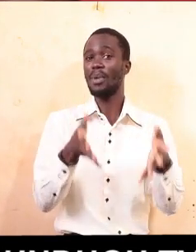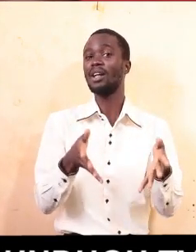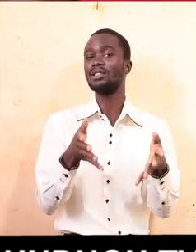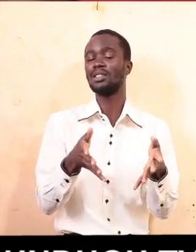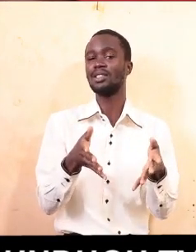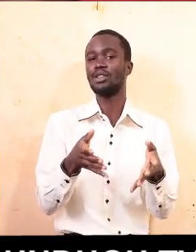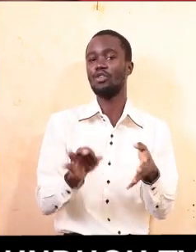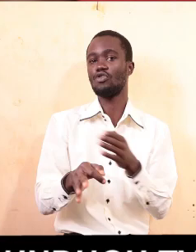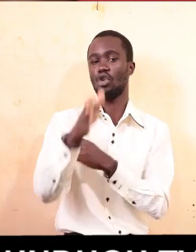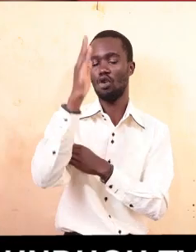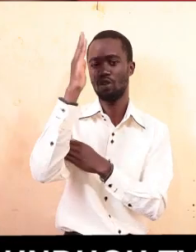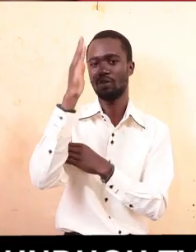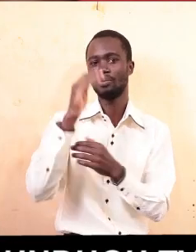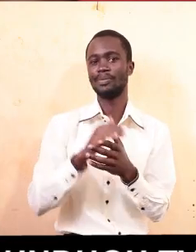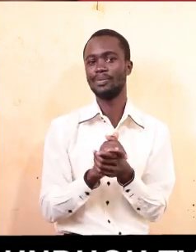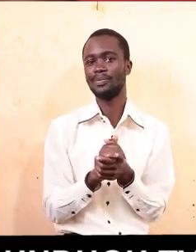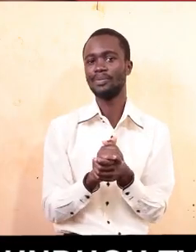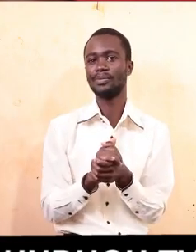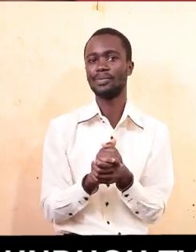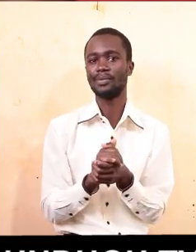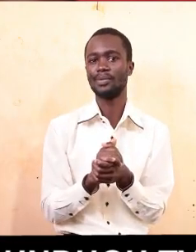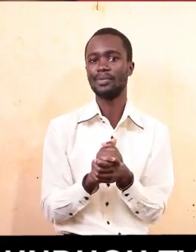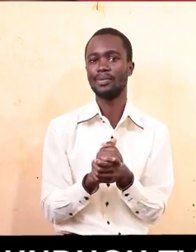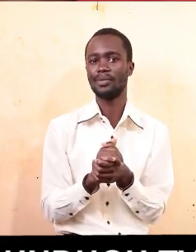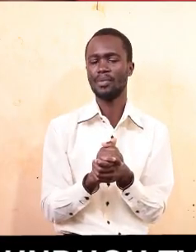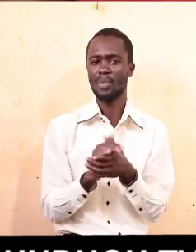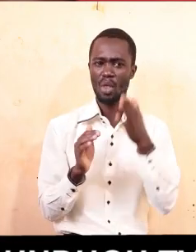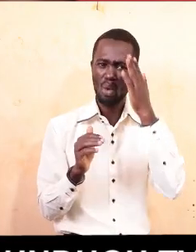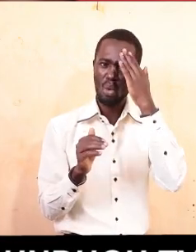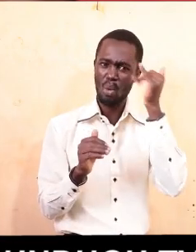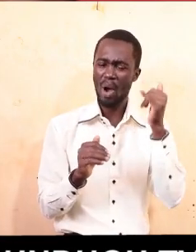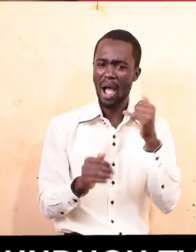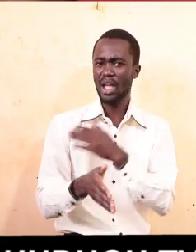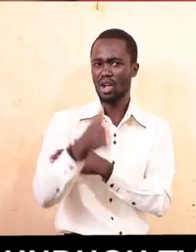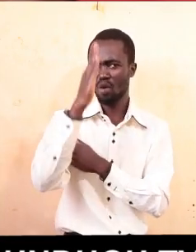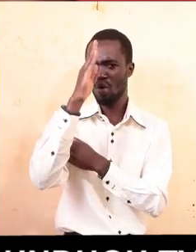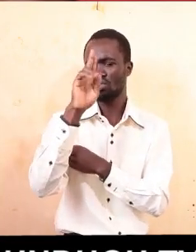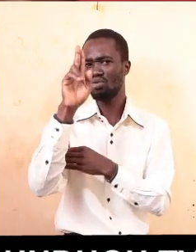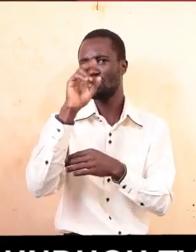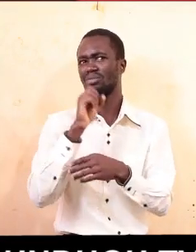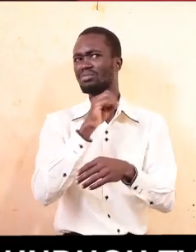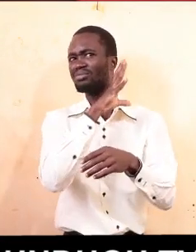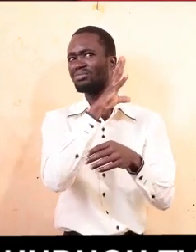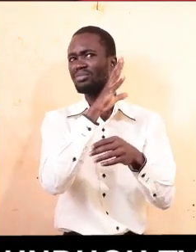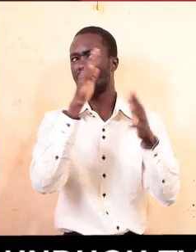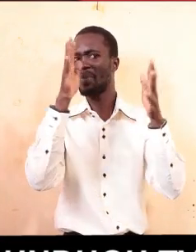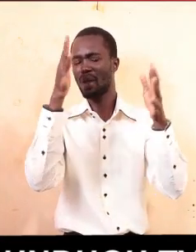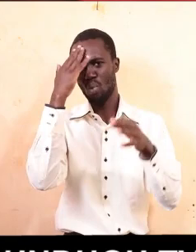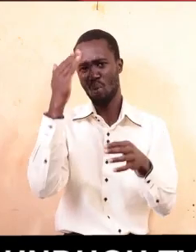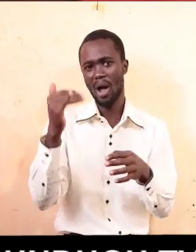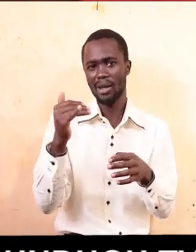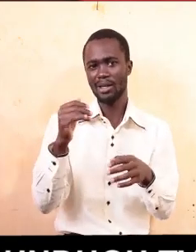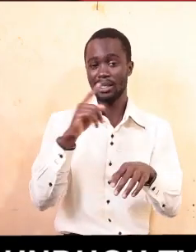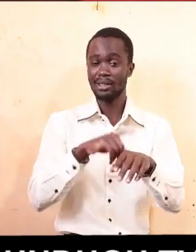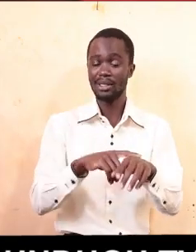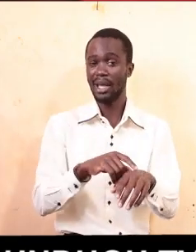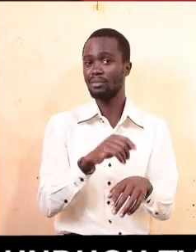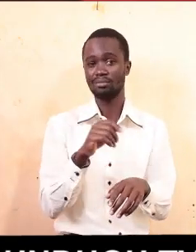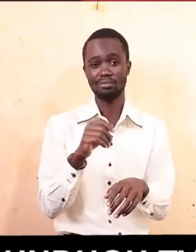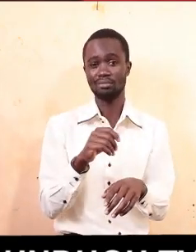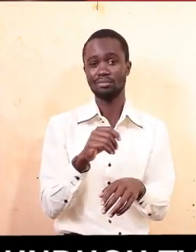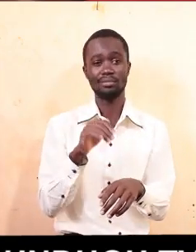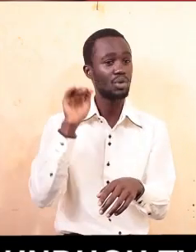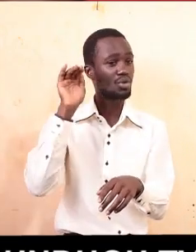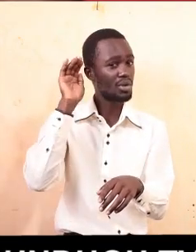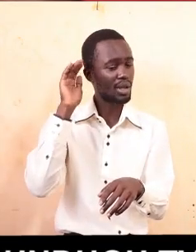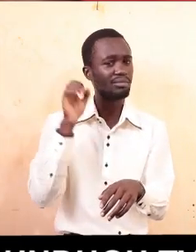yake Mungu. Na ni kwa nini Mungu utumia ngurumo? Ukisikia ngurumo mara moja,